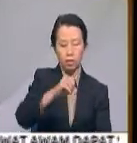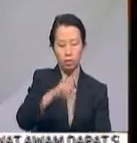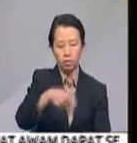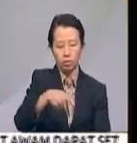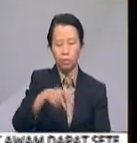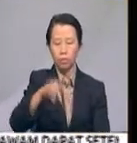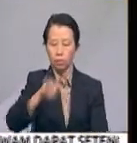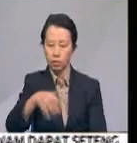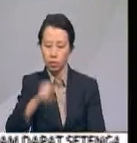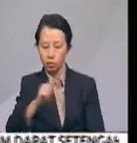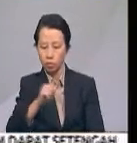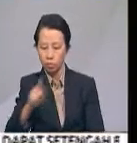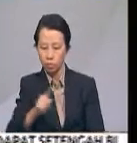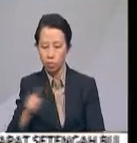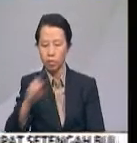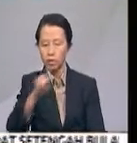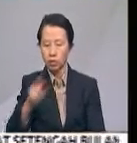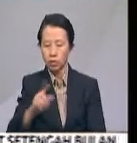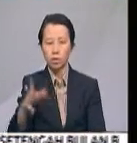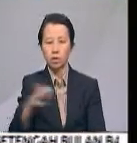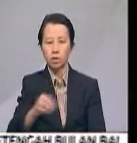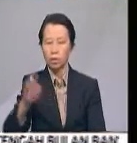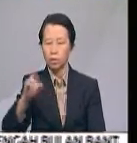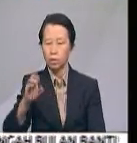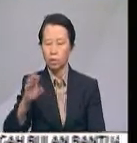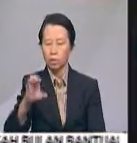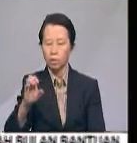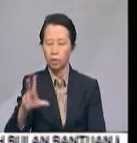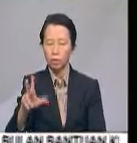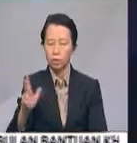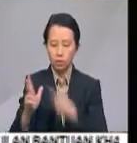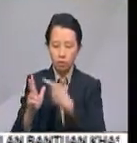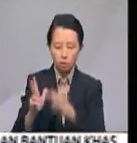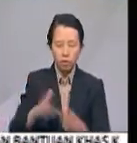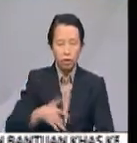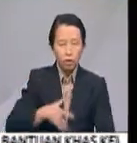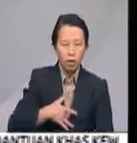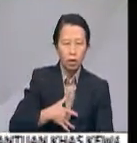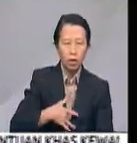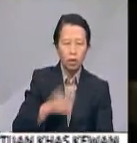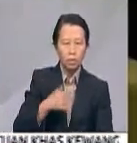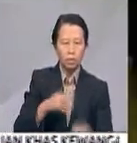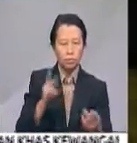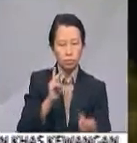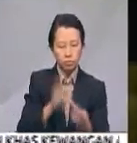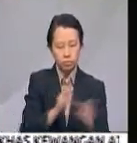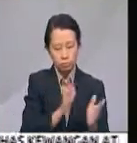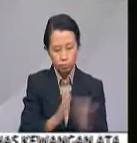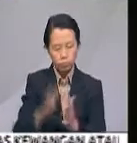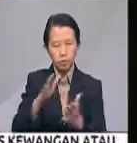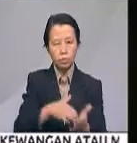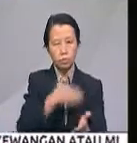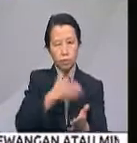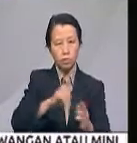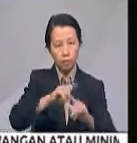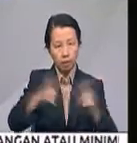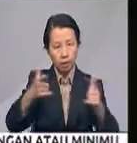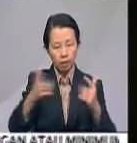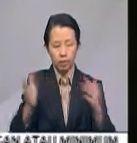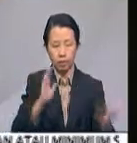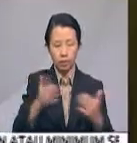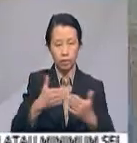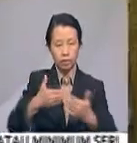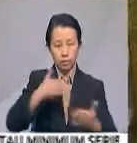rock. Tekanan dan cabaran kian dirasai ketiga-tiga artis berkenaan berikutan penyusunan muzik yang berbeza berbanding sebelum